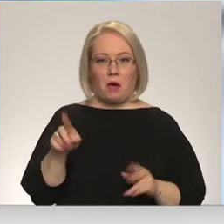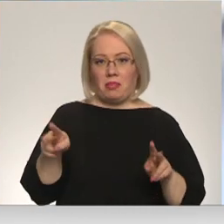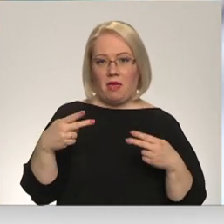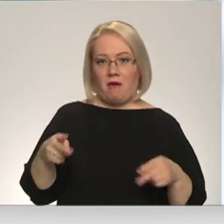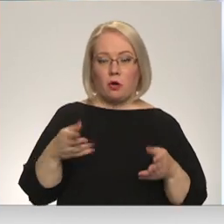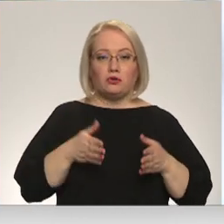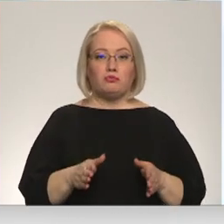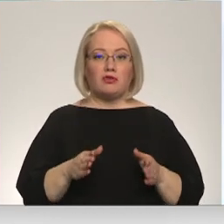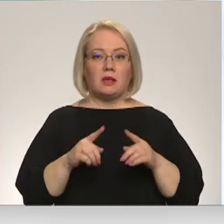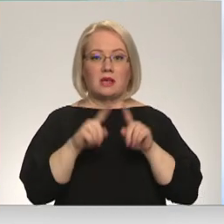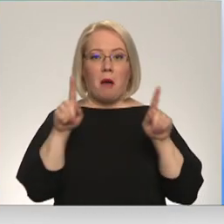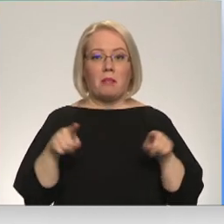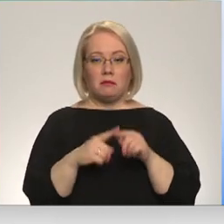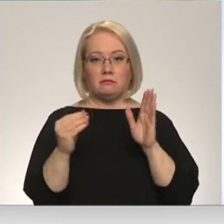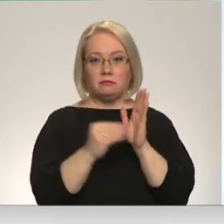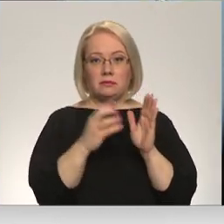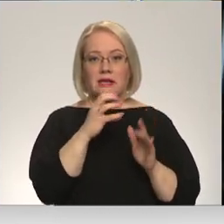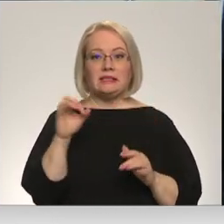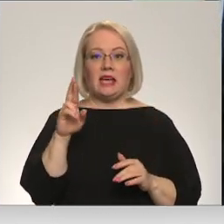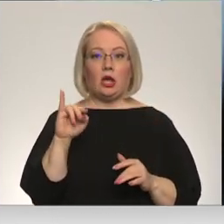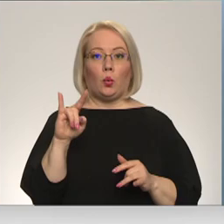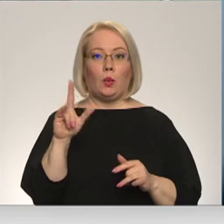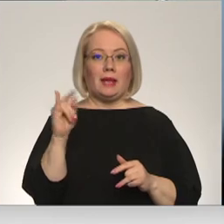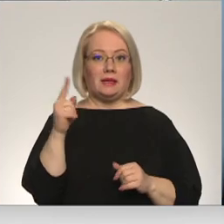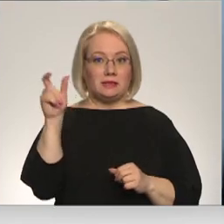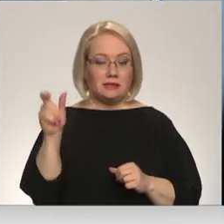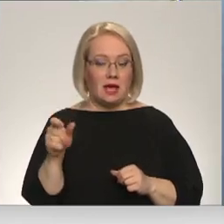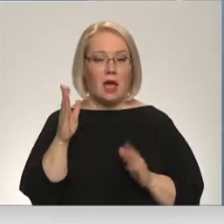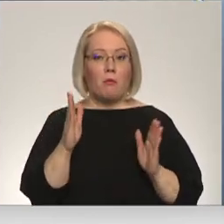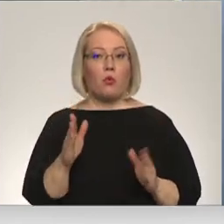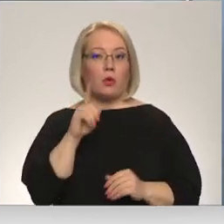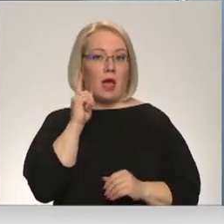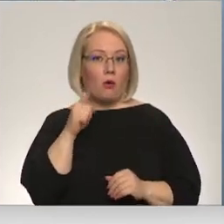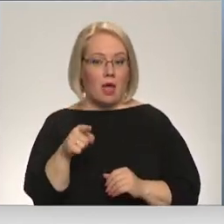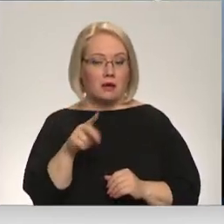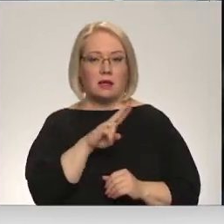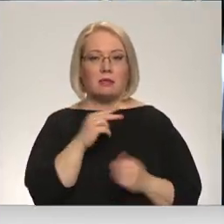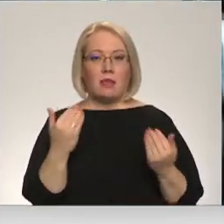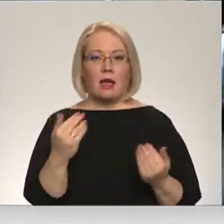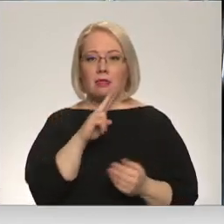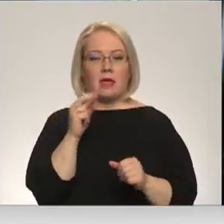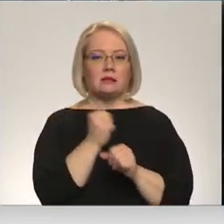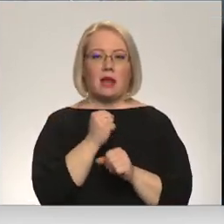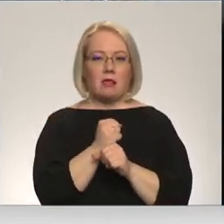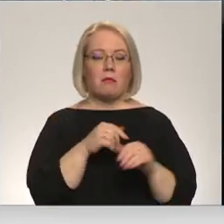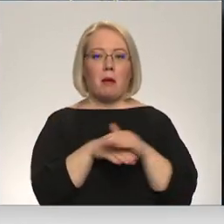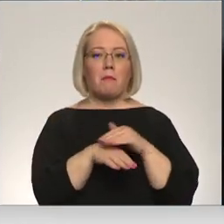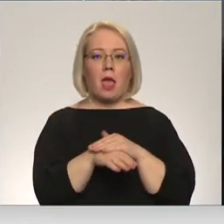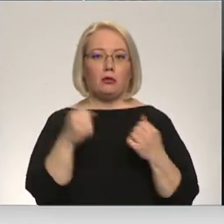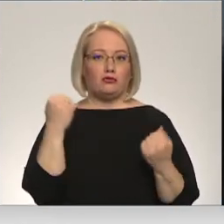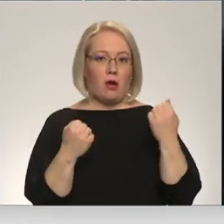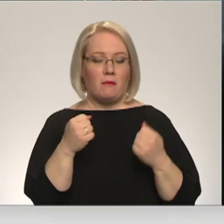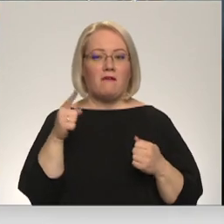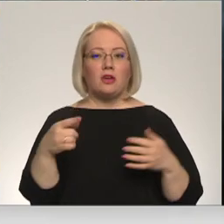dzimšanas apliecībā ierakstīja Cīrulis. Ja viņš būtu gados jaunāks, viņš tagad nestrādātu par bēgļu šoferi. Viņš